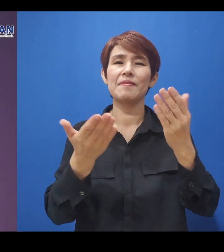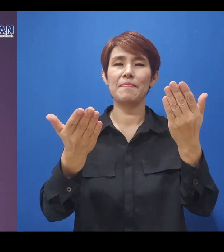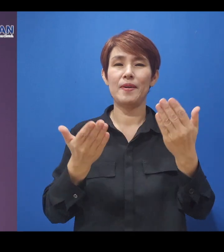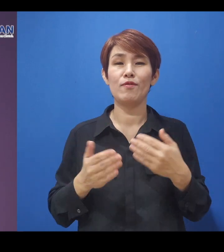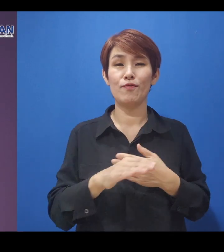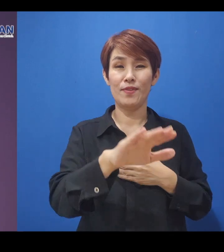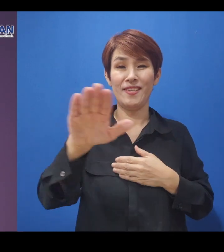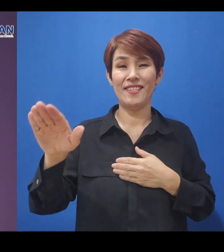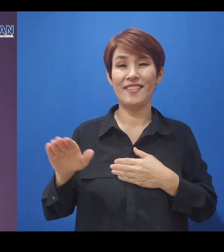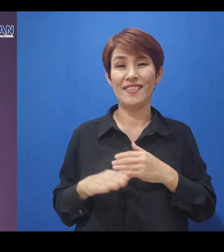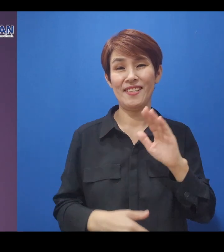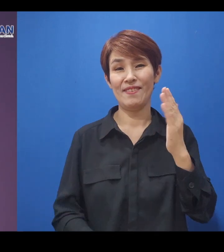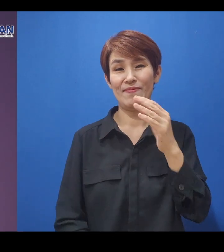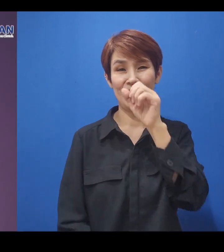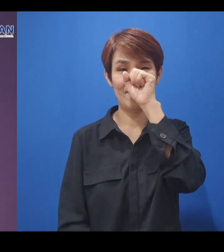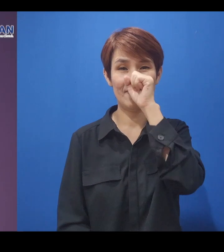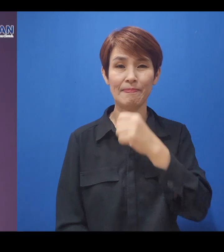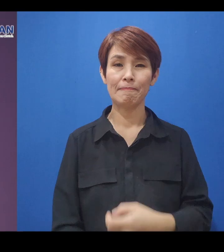우리가 되면 좋겠습니다.